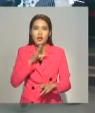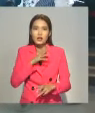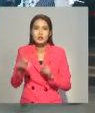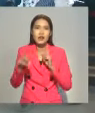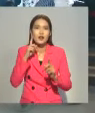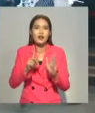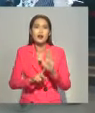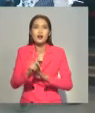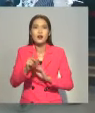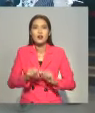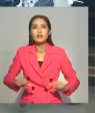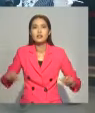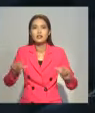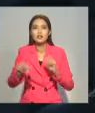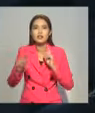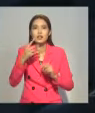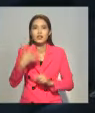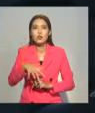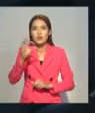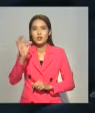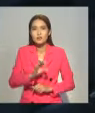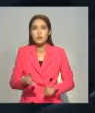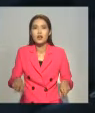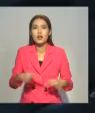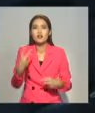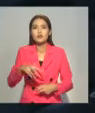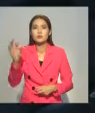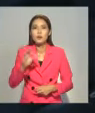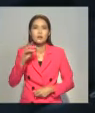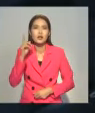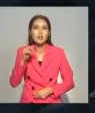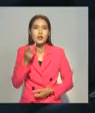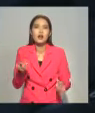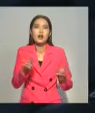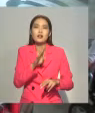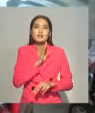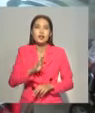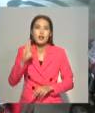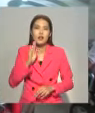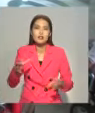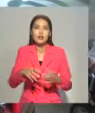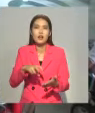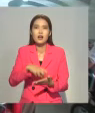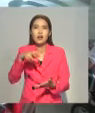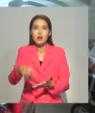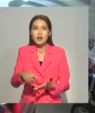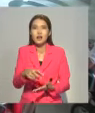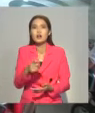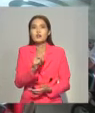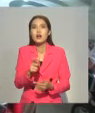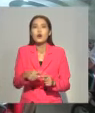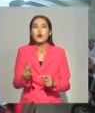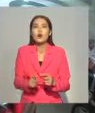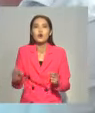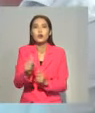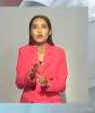Конференция барысында саяси кеңес қатары 50%-ға жаңарды, оның 20%-ы жастар, қалғаны әйелдер. Партия хатшысы алда тұрған басым міндеттерді атап